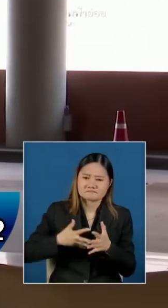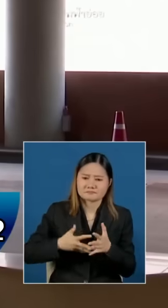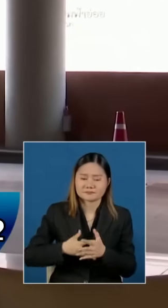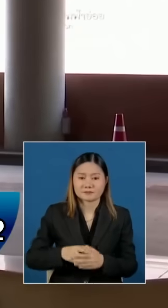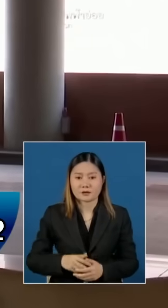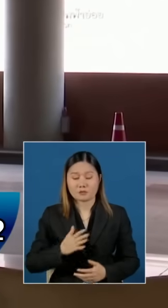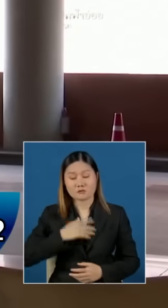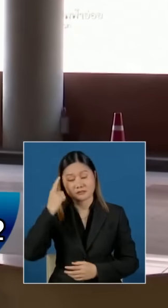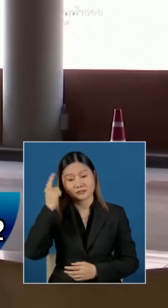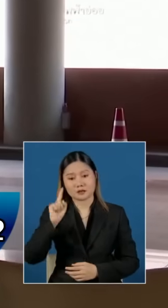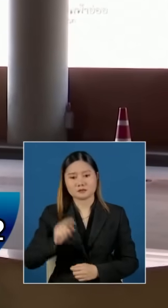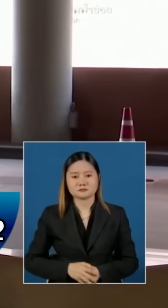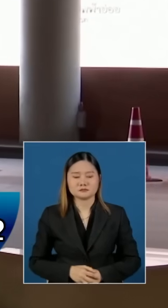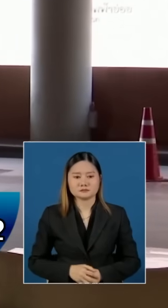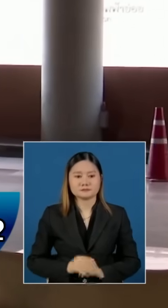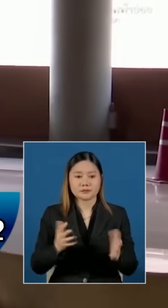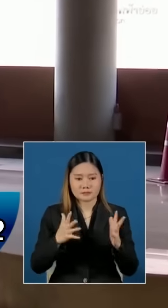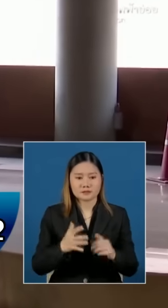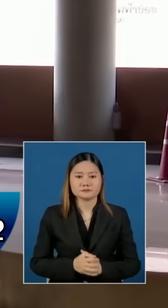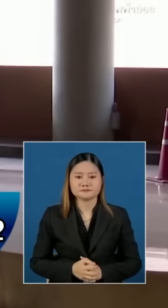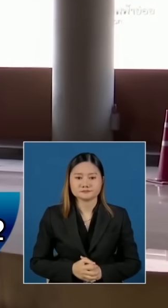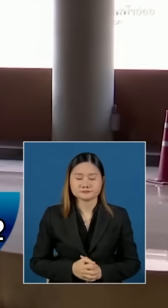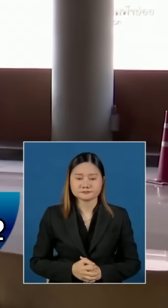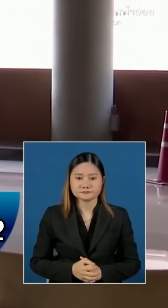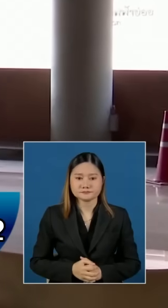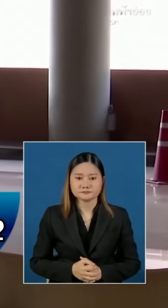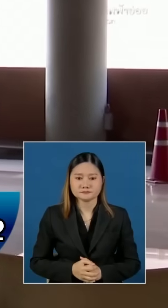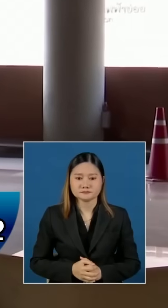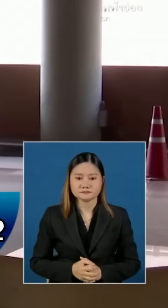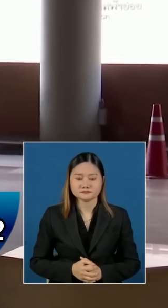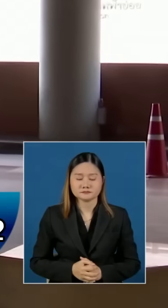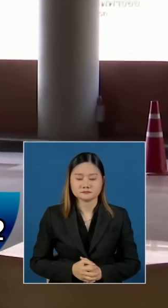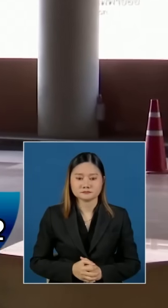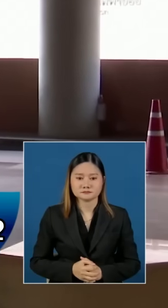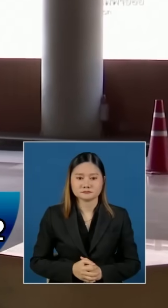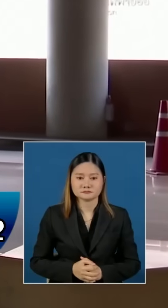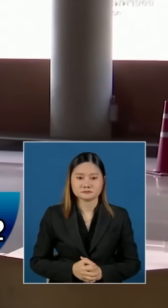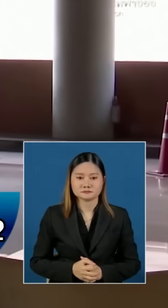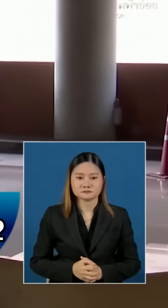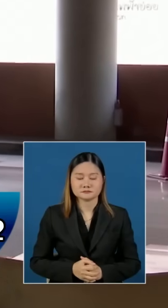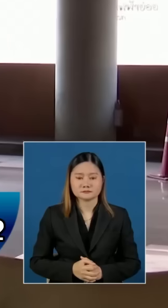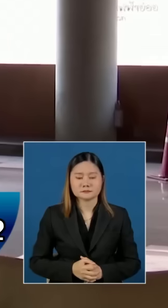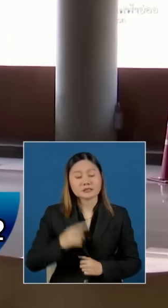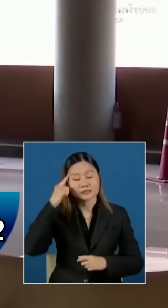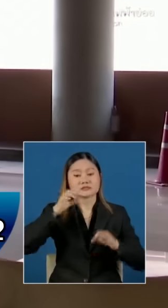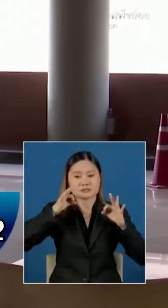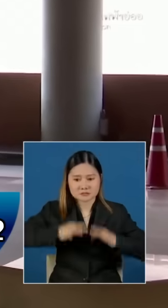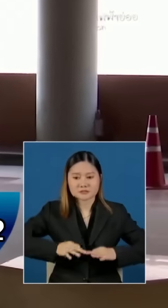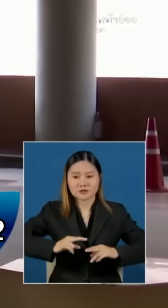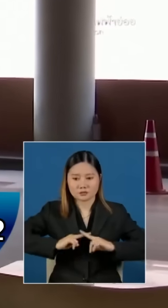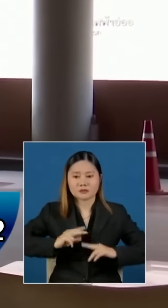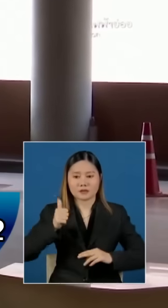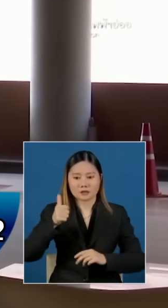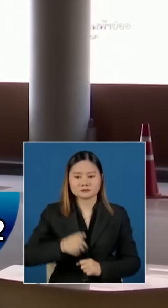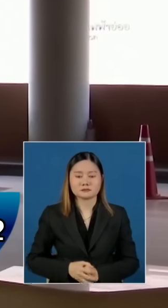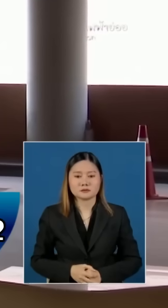โดยส่วนตัวของผมนี่ไม่มีแล้วก็ผมเองก็กล้าตัดสินใจด้วยตัวเอง